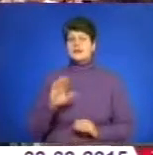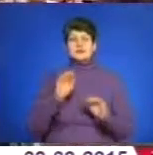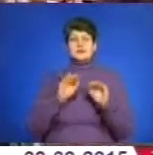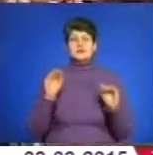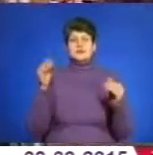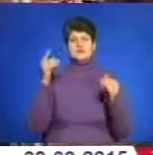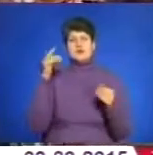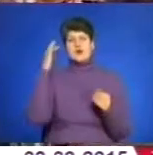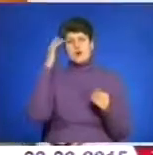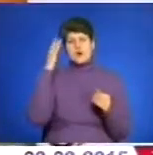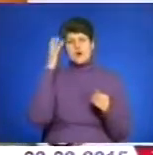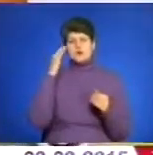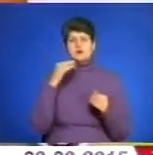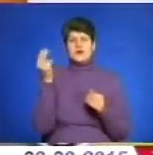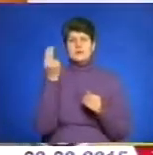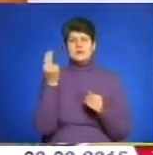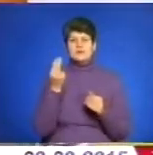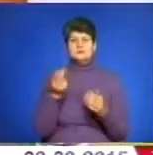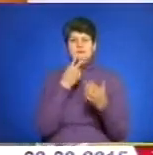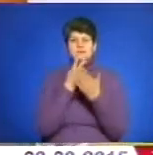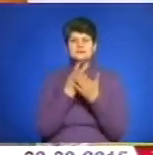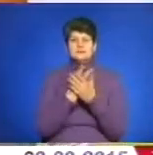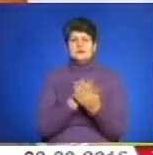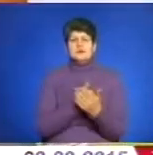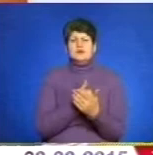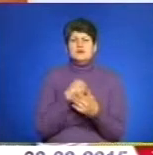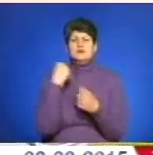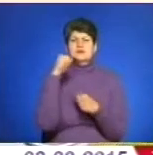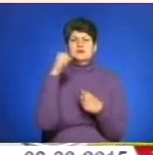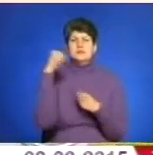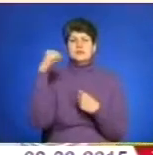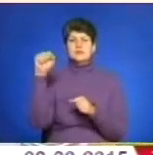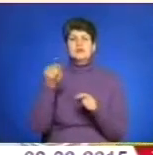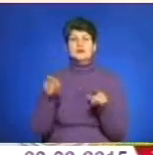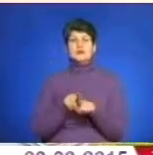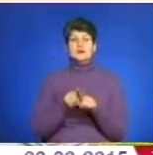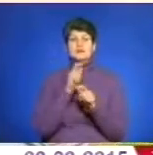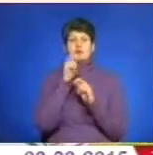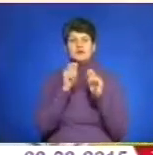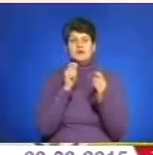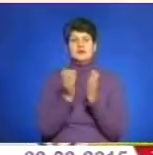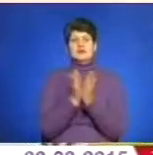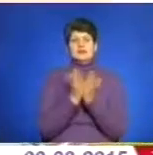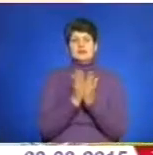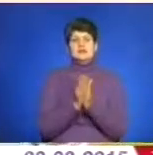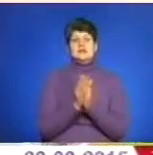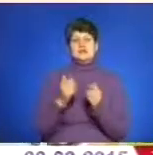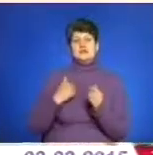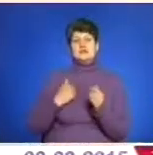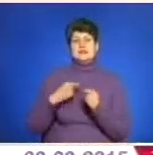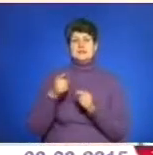тему війни, малюнки, сповнені символізму і прагнення перемоги. Так виглядає подарункове видання для солдатів від тернопільських